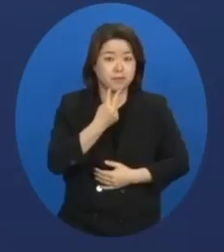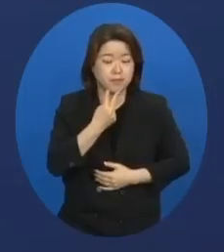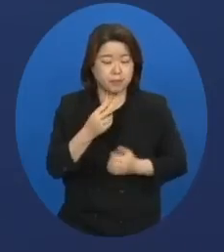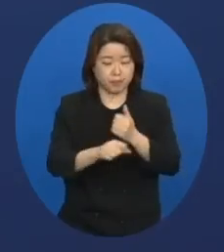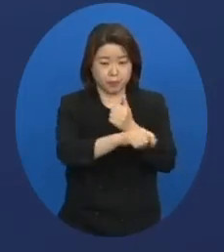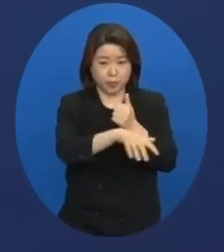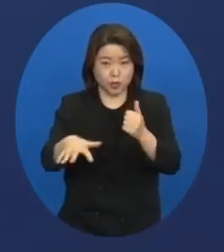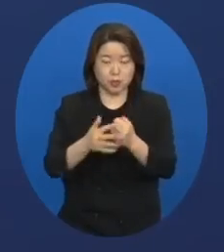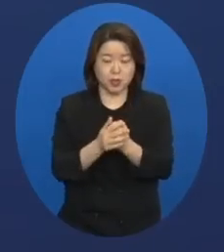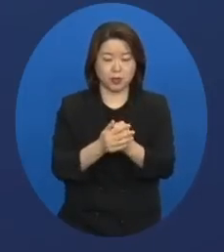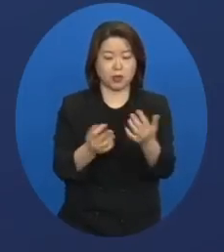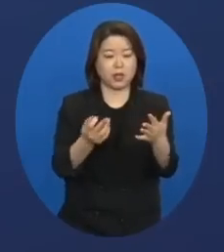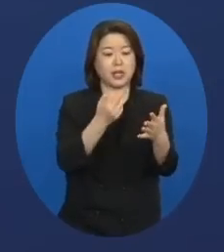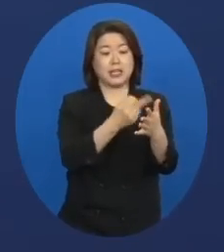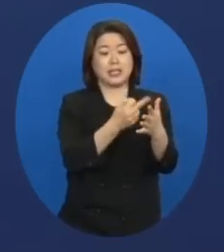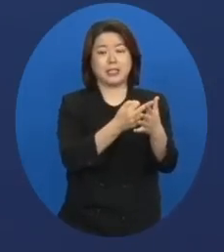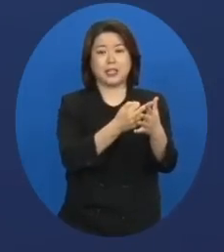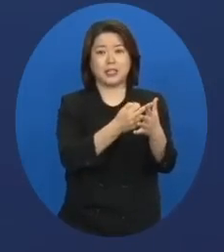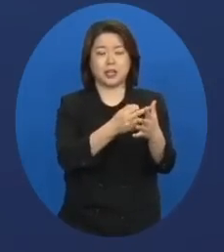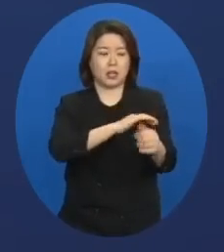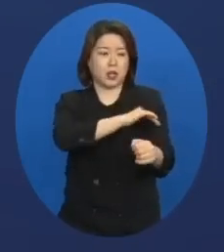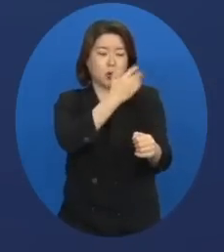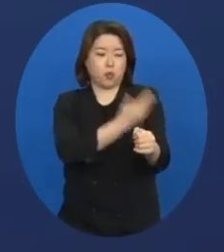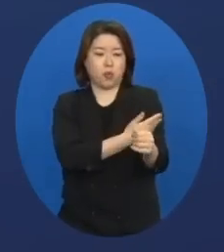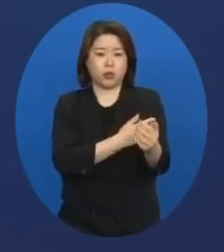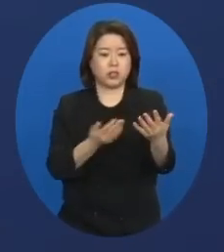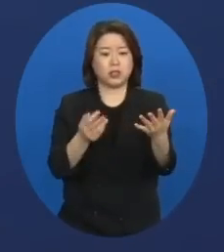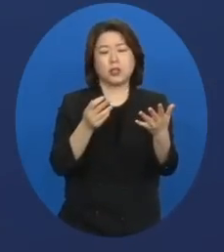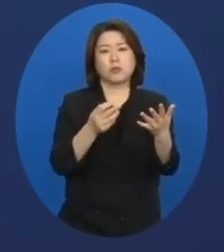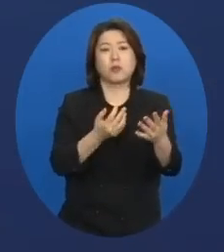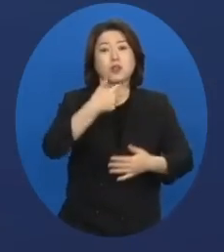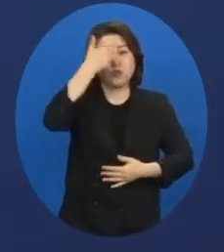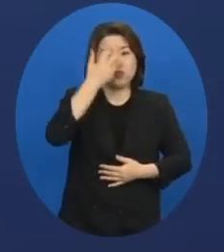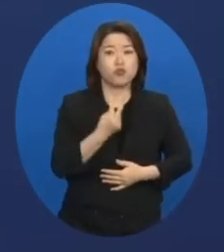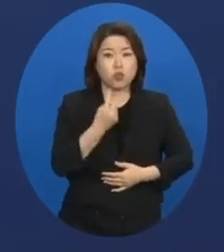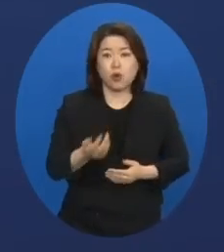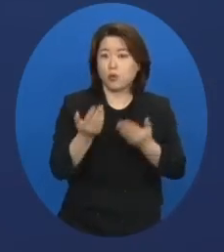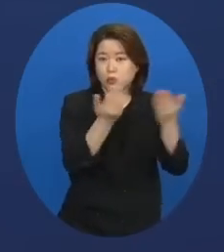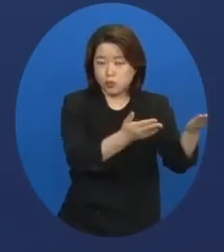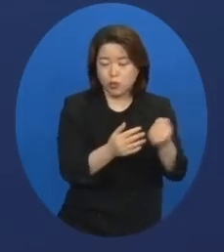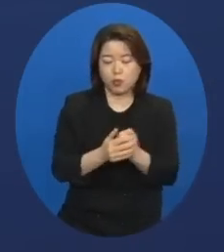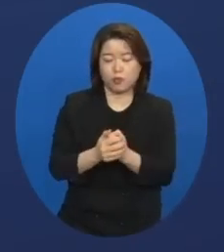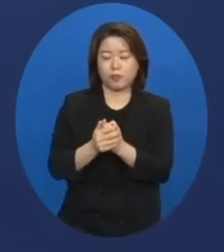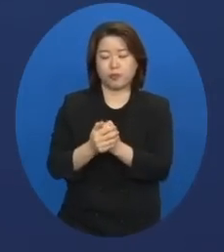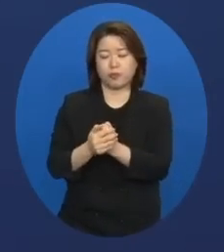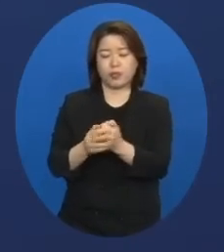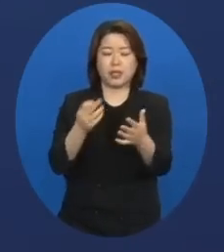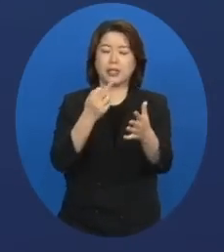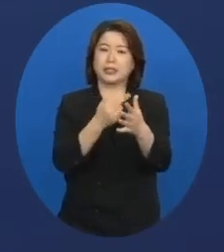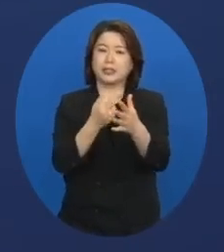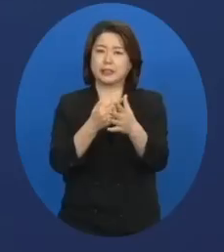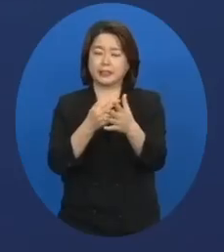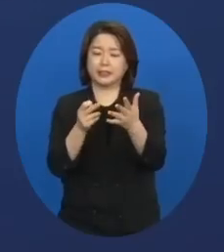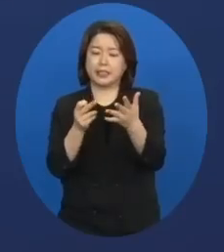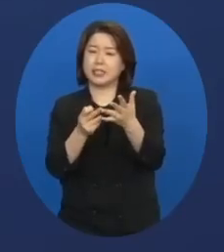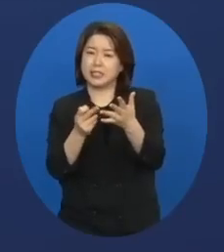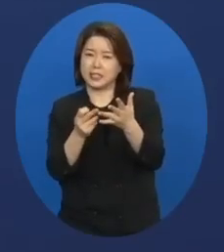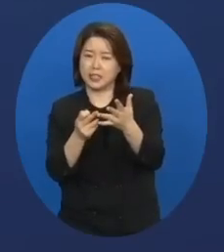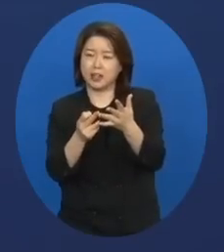장자의 명분을 주고 유다 지파에게는 실질적인 이 장자의 통치권을